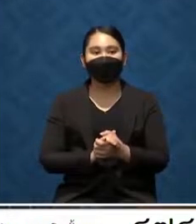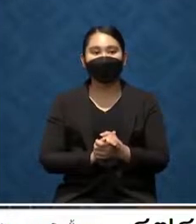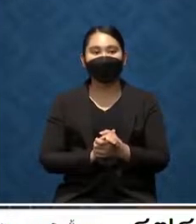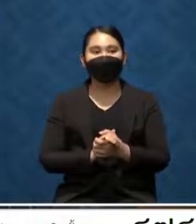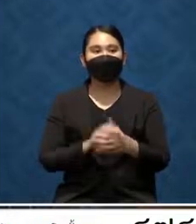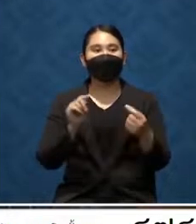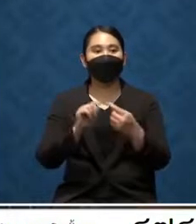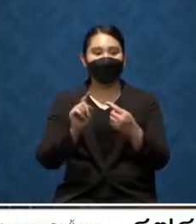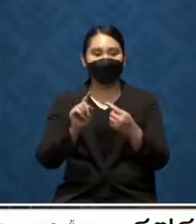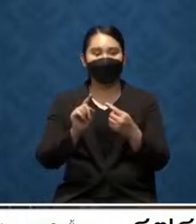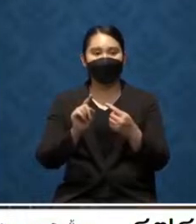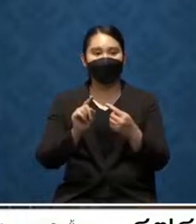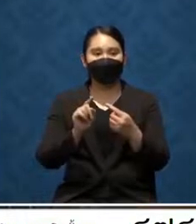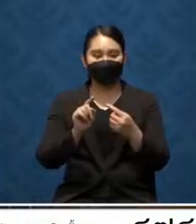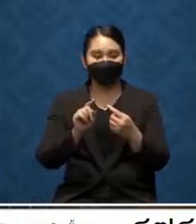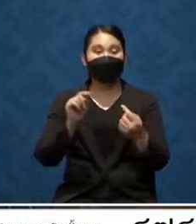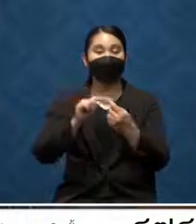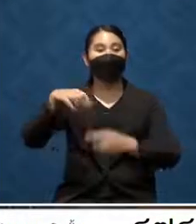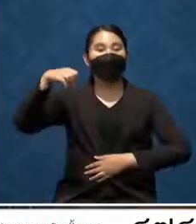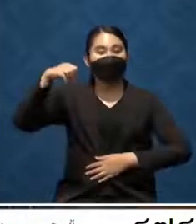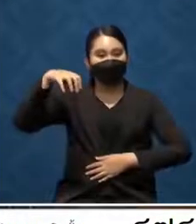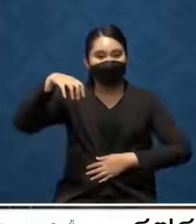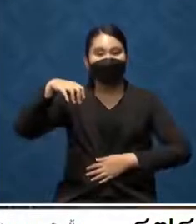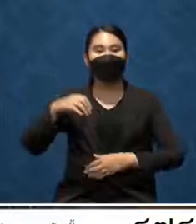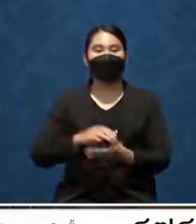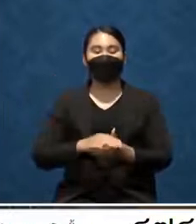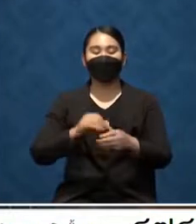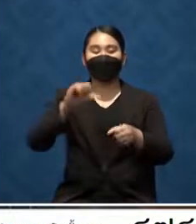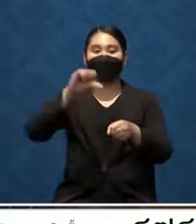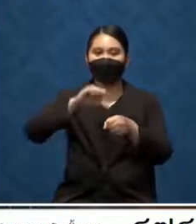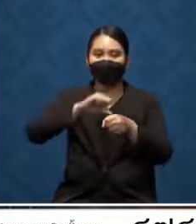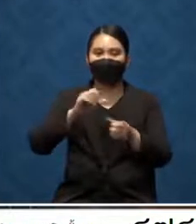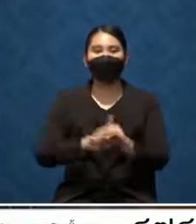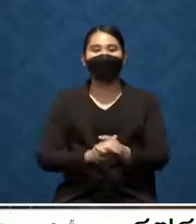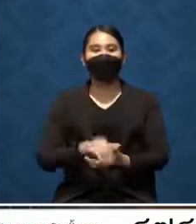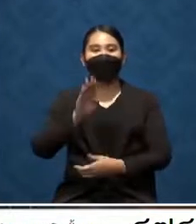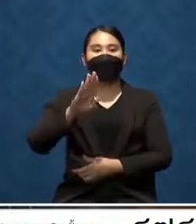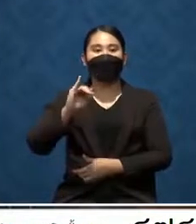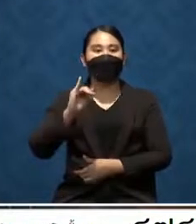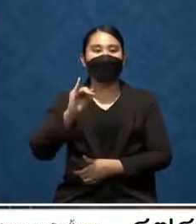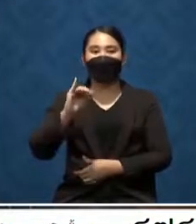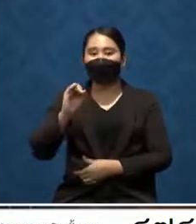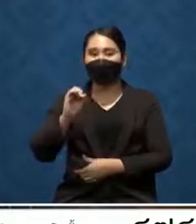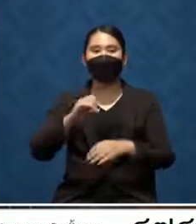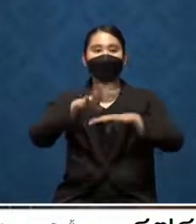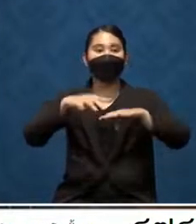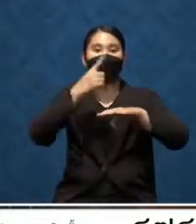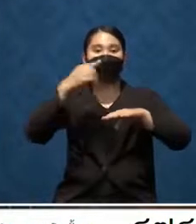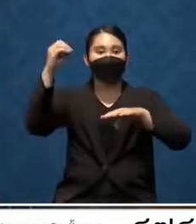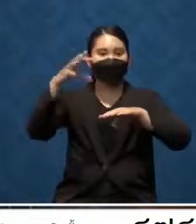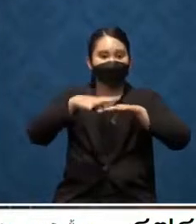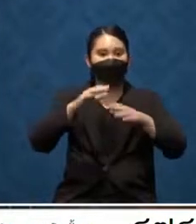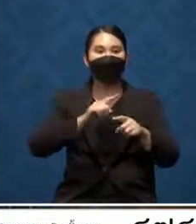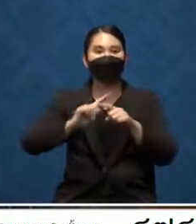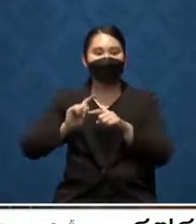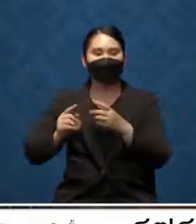พรังงานทดแนไม่วาจะเป็น Biogas, Biomaskหรอไม่วาจะเป็น Solarcells, Solarfarmไม่ว่าจะ